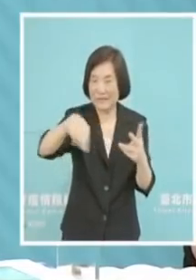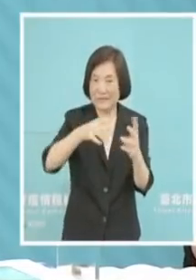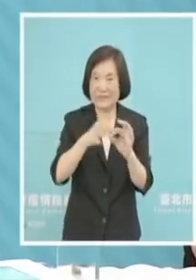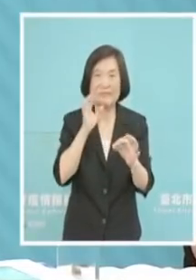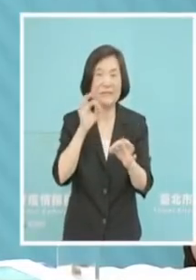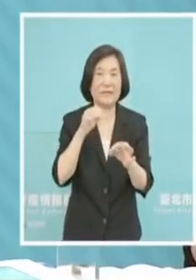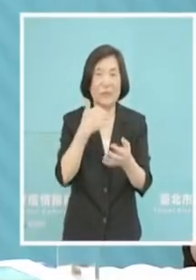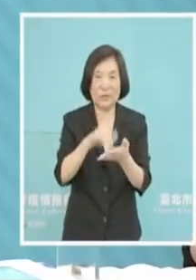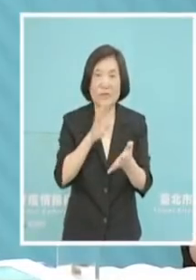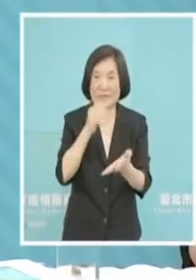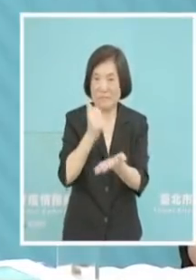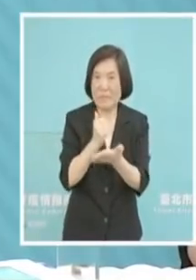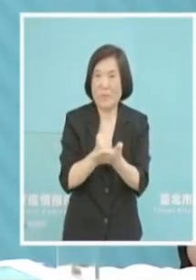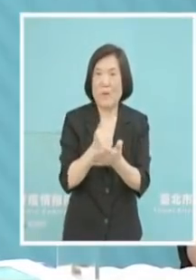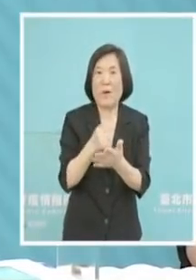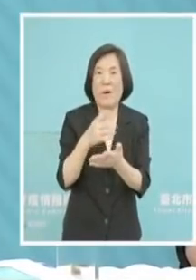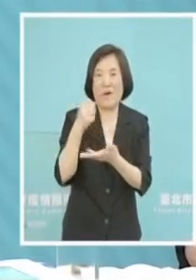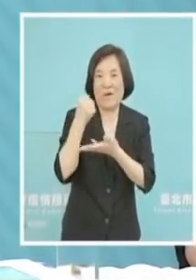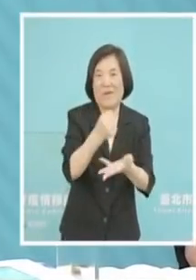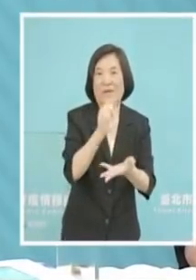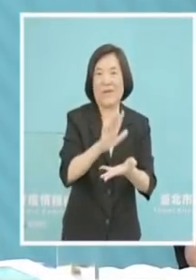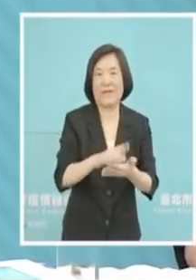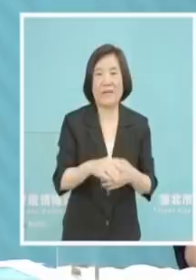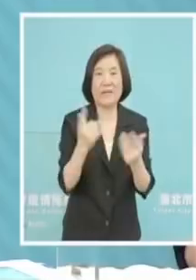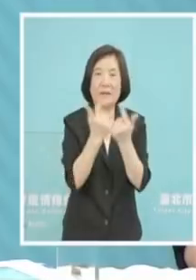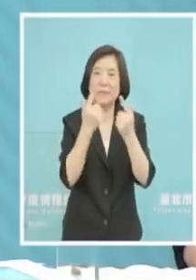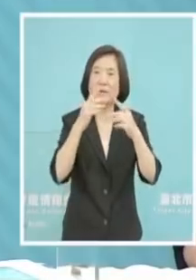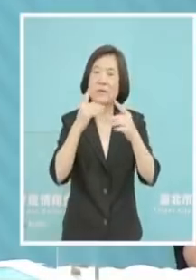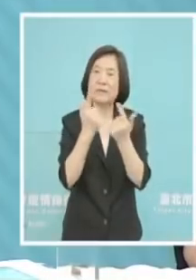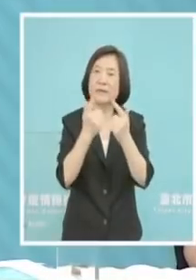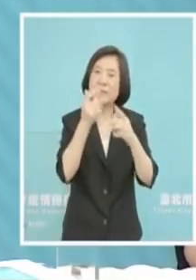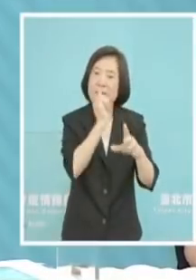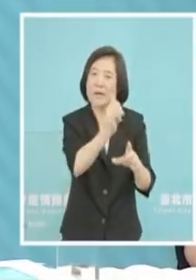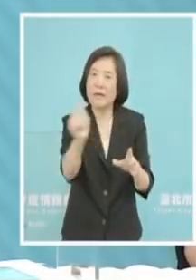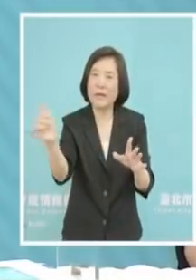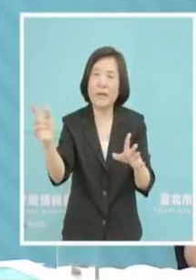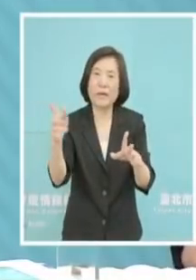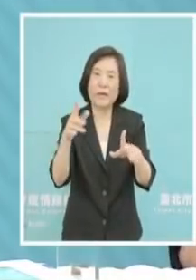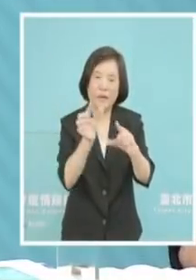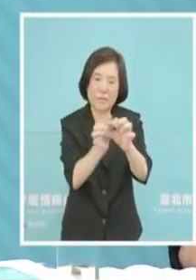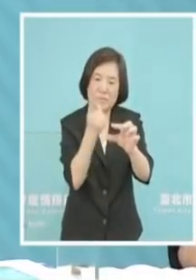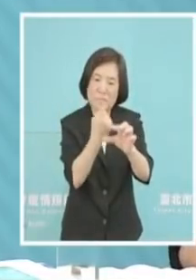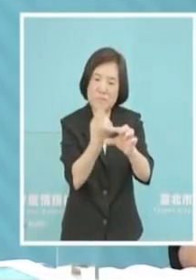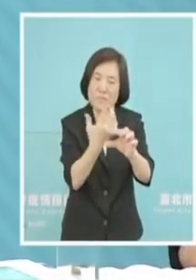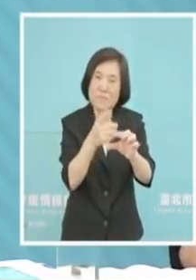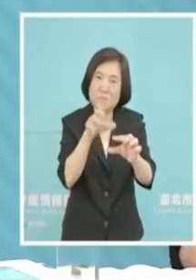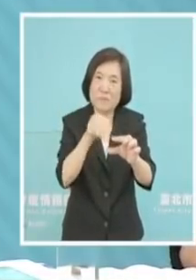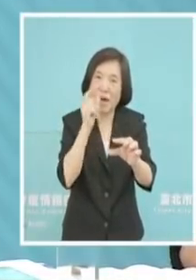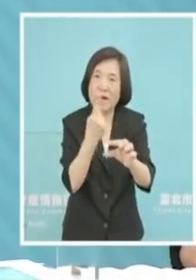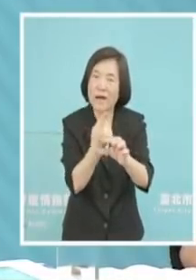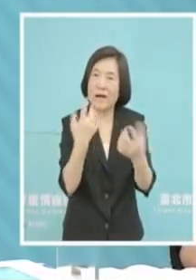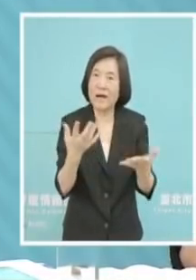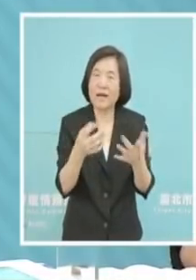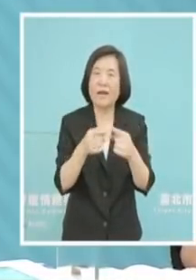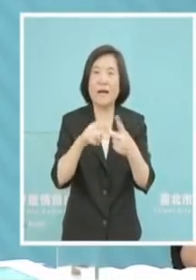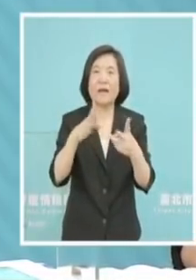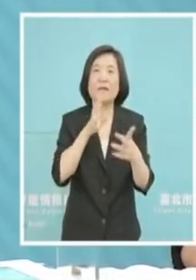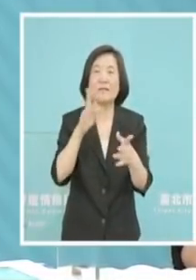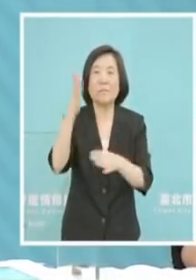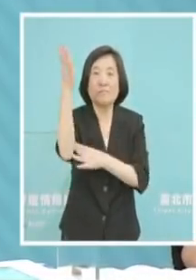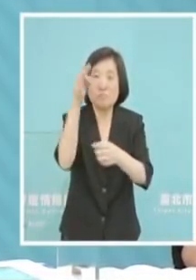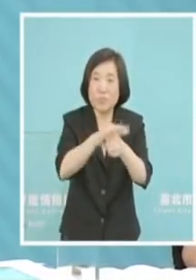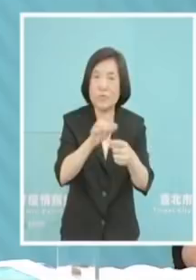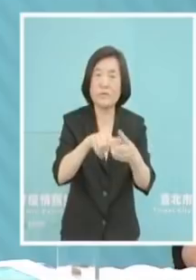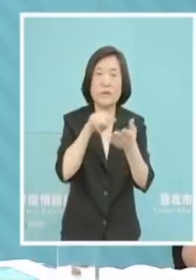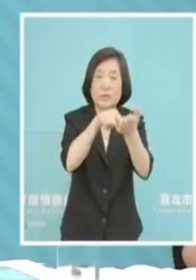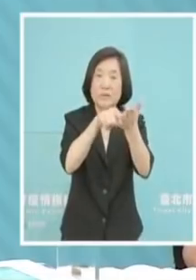年我打了，假设我打了辉瑞好了，打了两剂，那两剂了，我半年以后我可能还在补嘛，那我再过半年还可